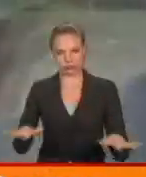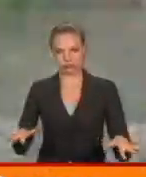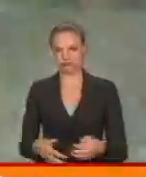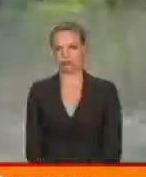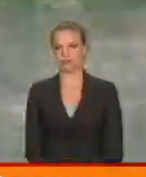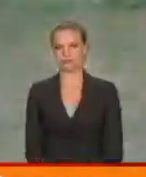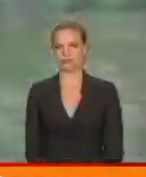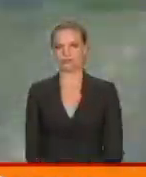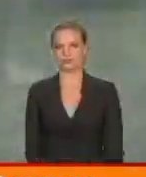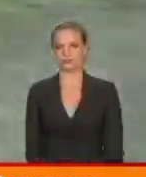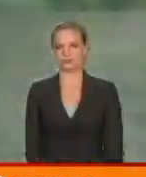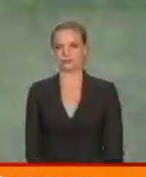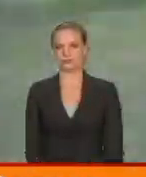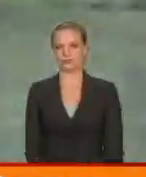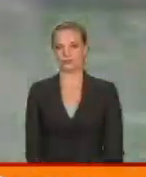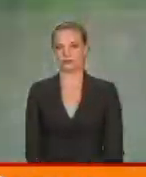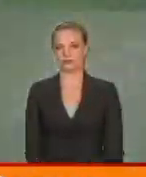різнобіч.